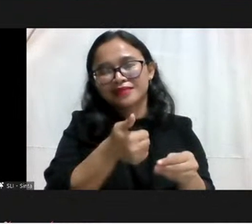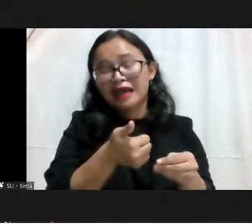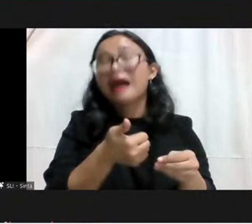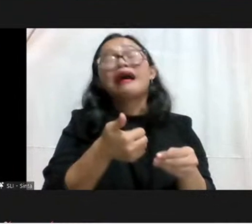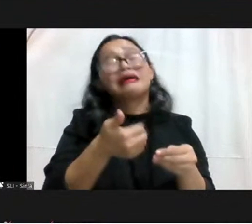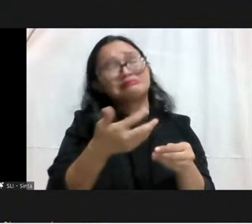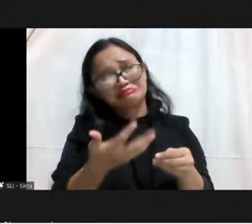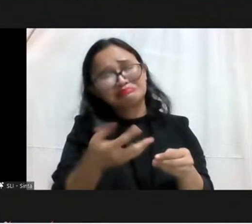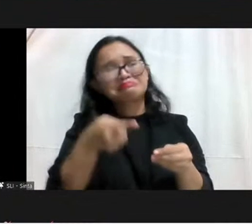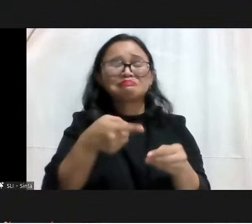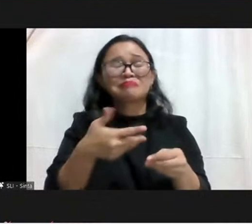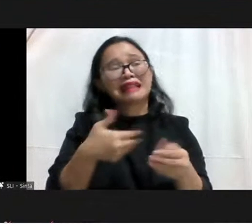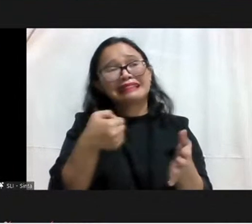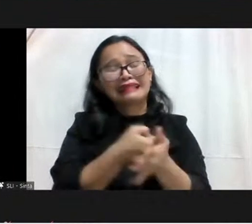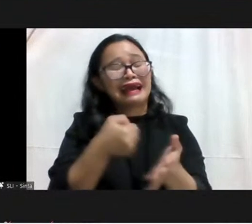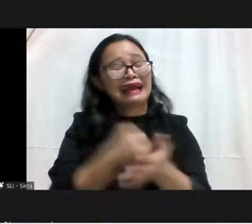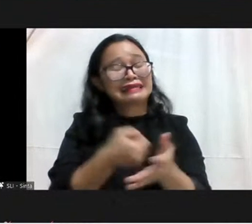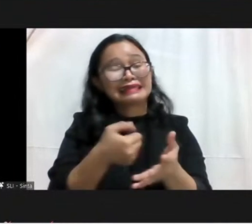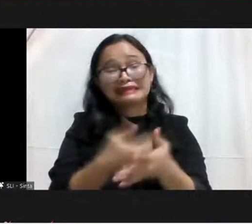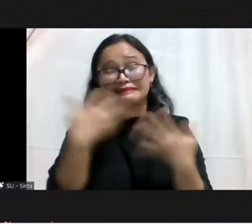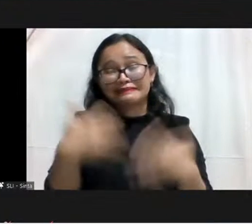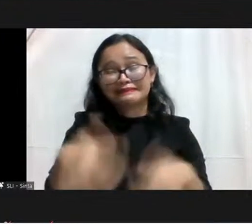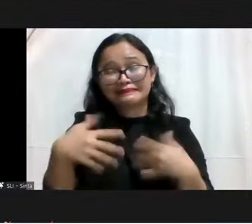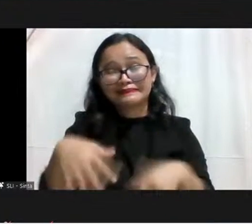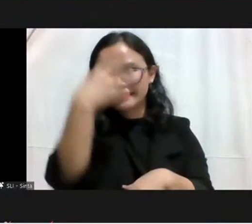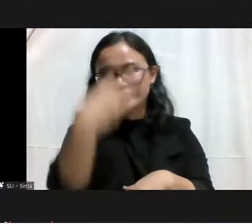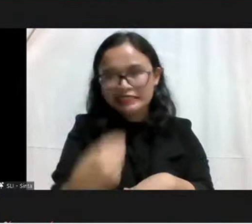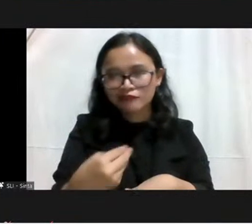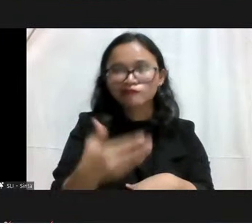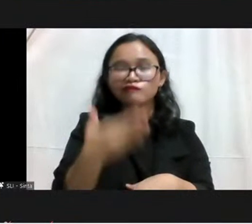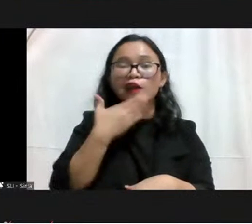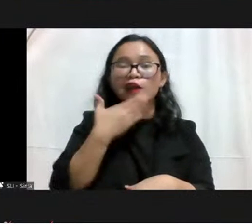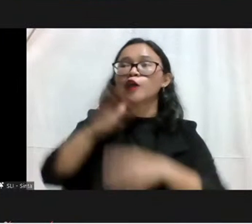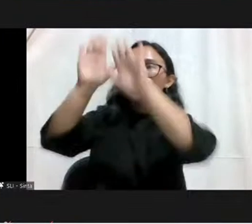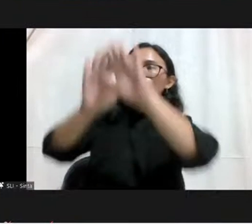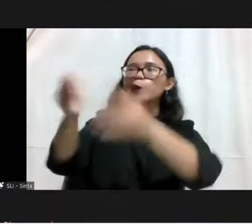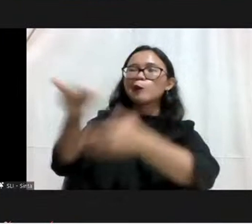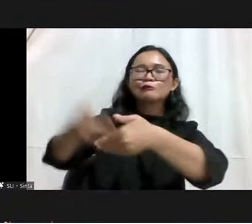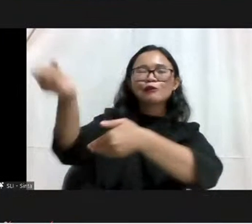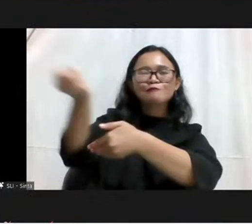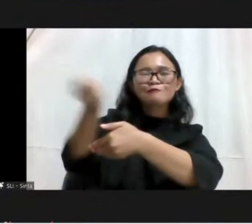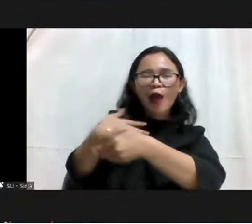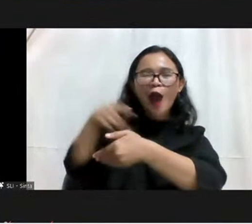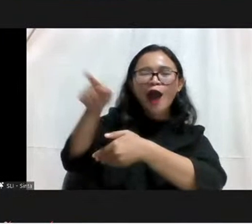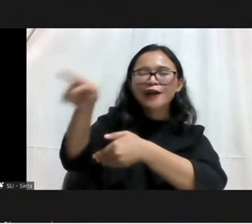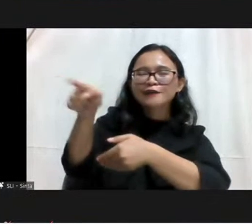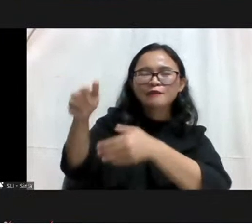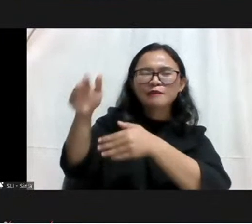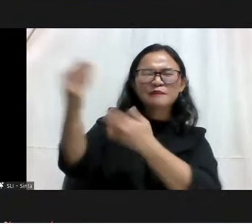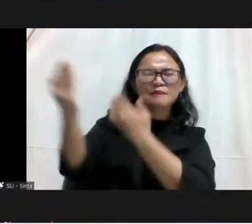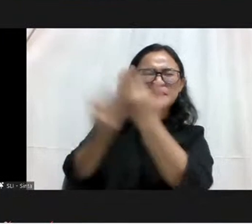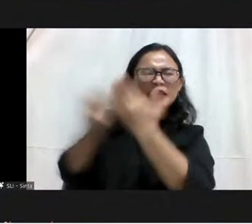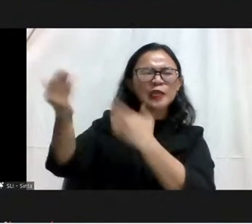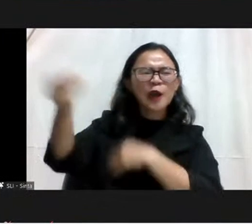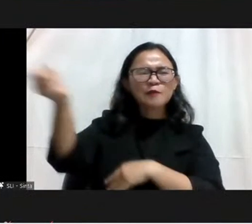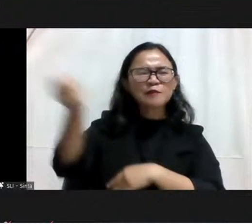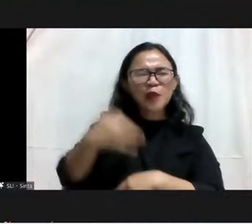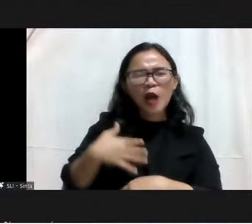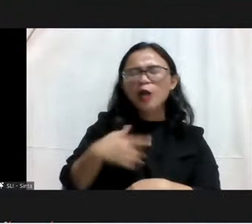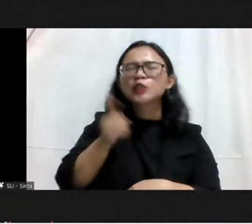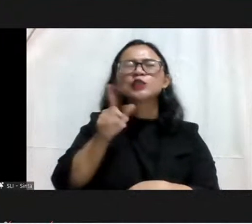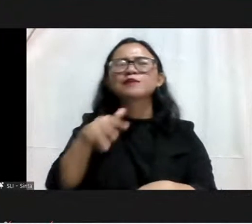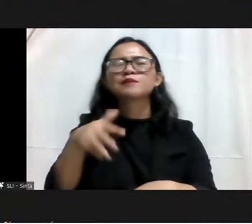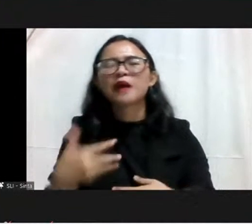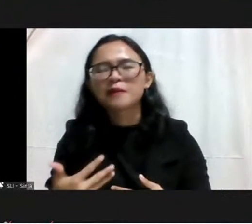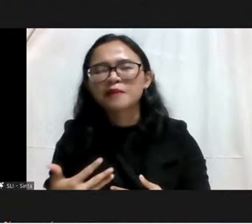daripada persoalan yang sering k didiskusikan di media ee kalau di media kita sering mendengar ini isunya adalah karena penggunaan lahan gambut